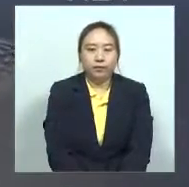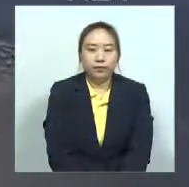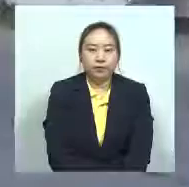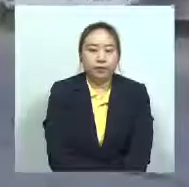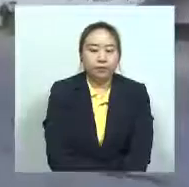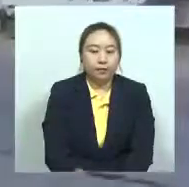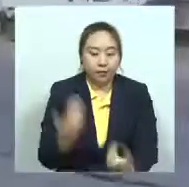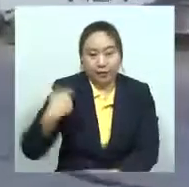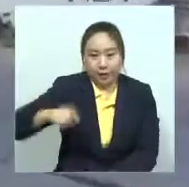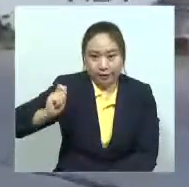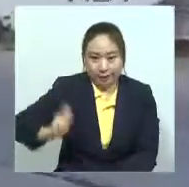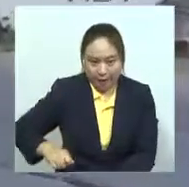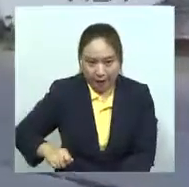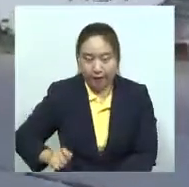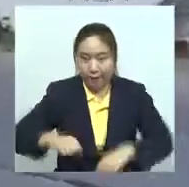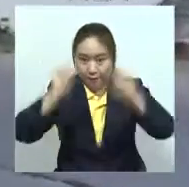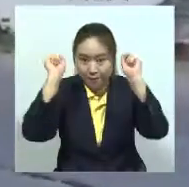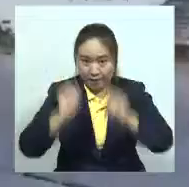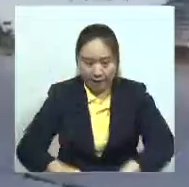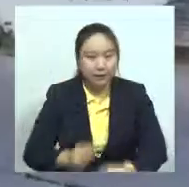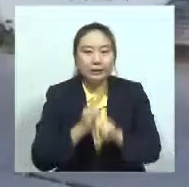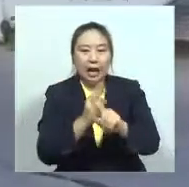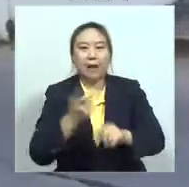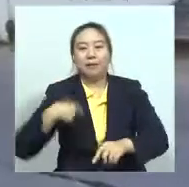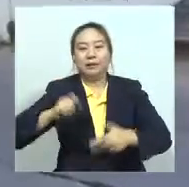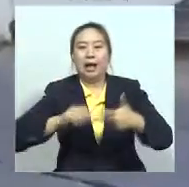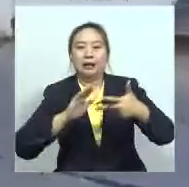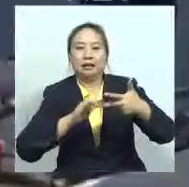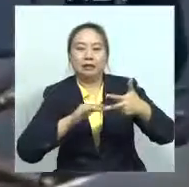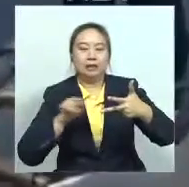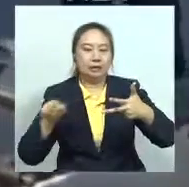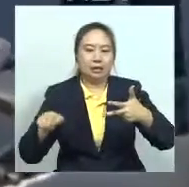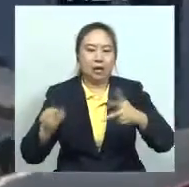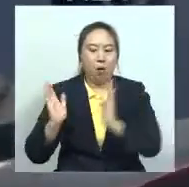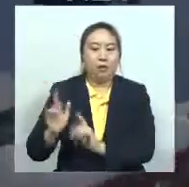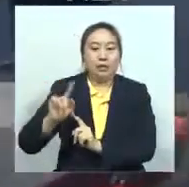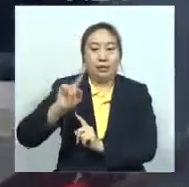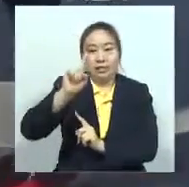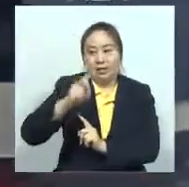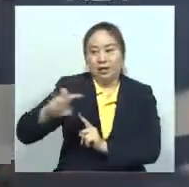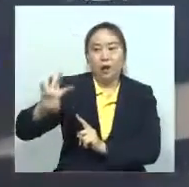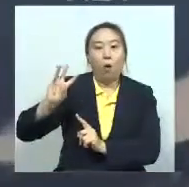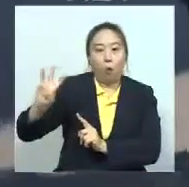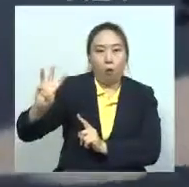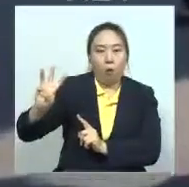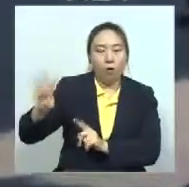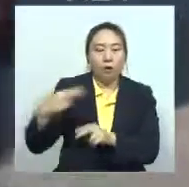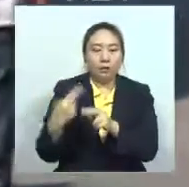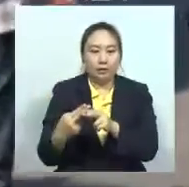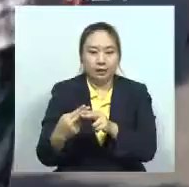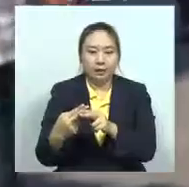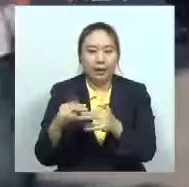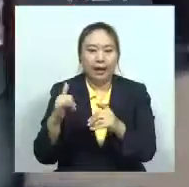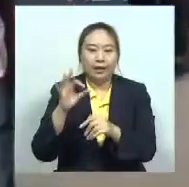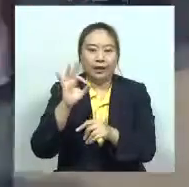ศาลอ่านคำพิพากษาศาลอุทธรณ์พิพากษายืนตามศาลขั้นต้นให้ประหารชีวิตจำเลยที่1ถึง6ได้แก่นายสุริฟัต